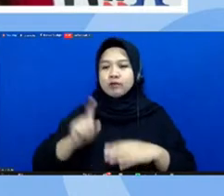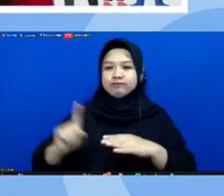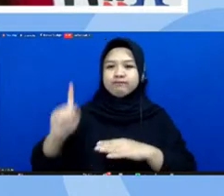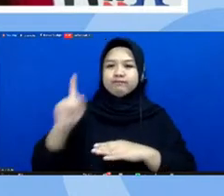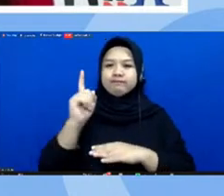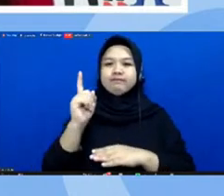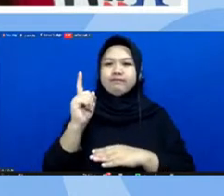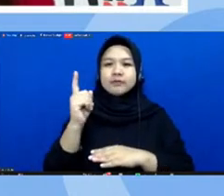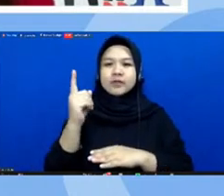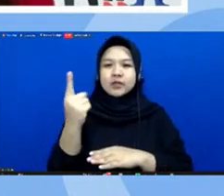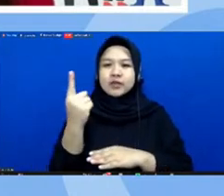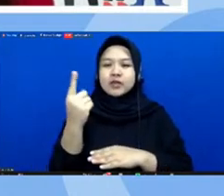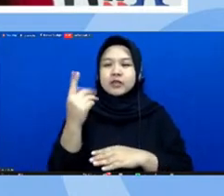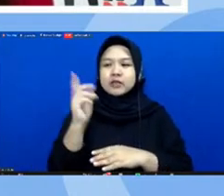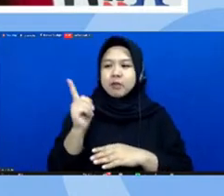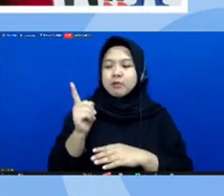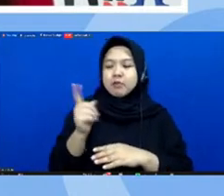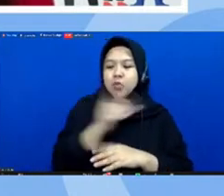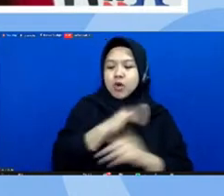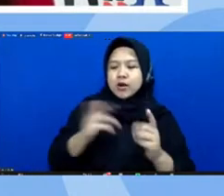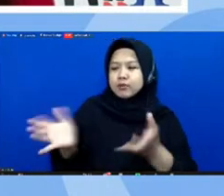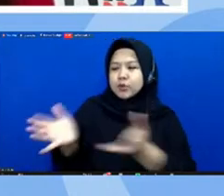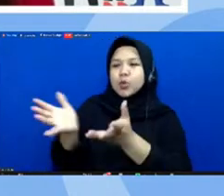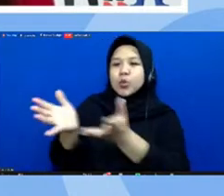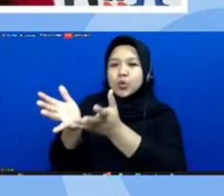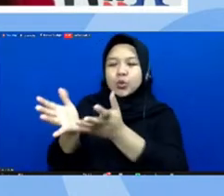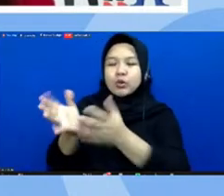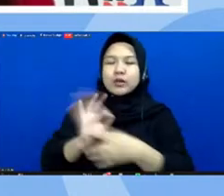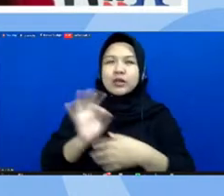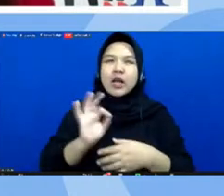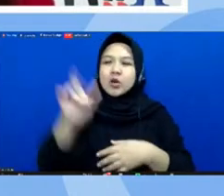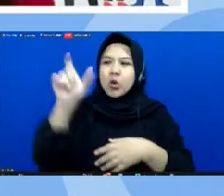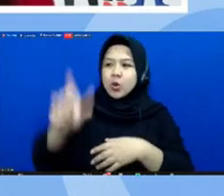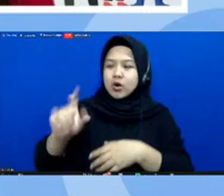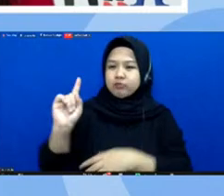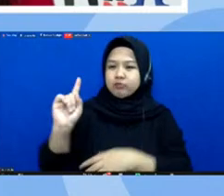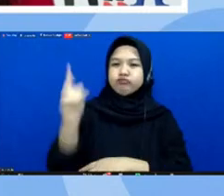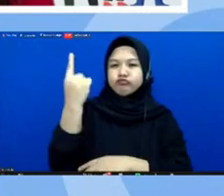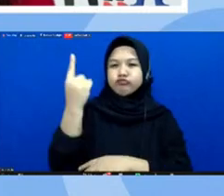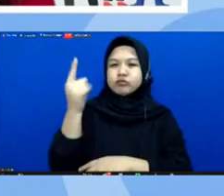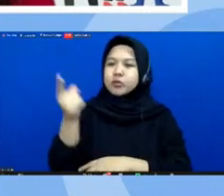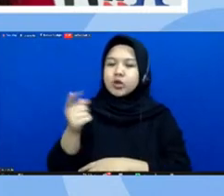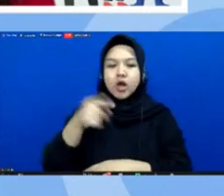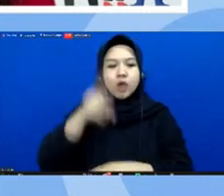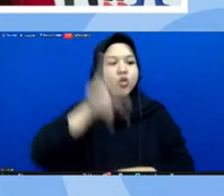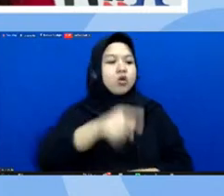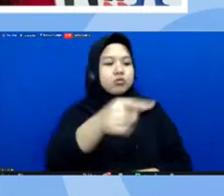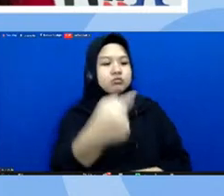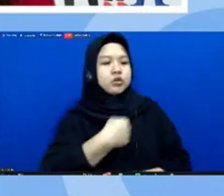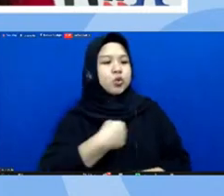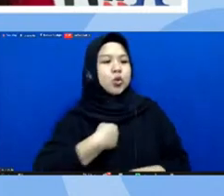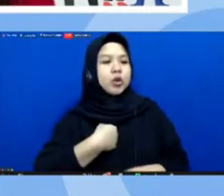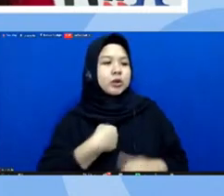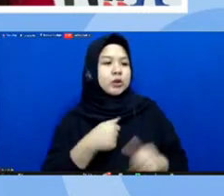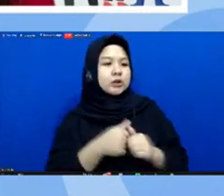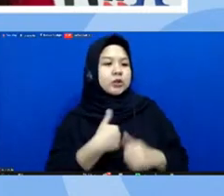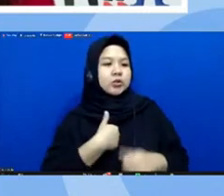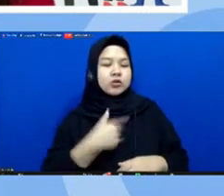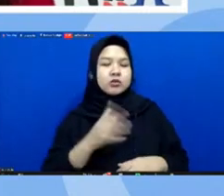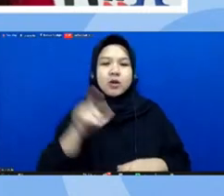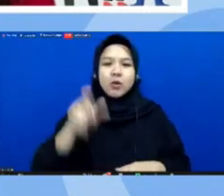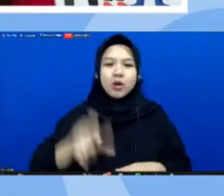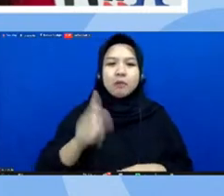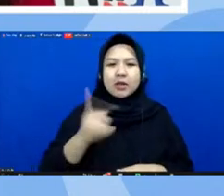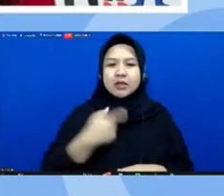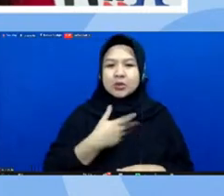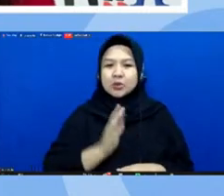pun ditokohkan karena didukung warganya. Jadi tidak ada tokoh yang sifatnya kamu harus lakukan apa yang saya minta gitu. Karena tokoh pun sungkan